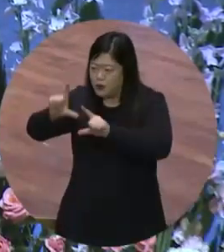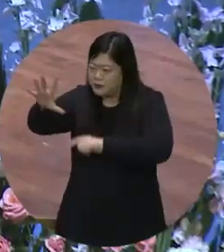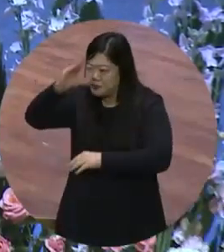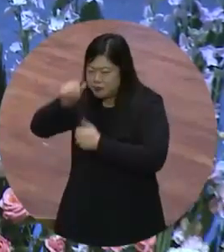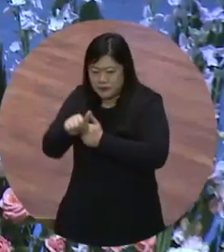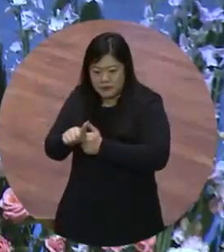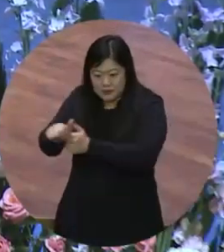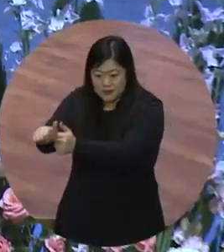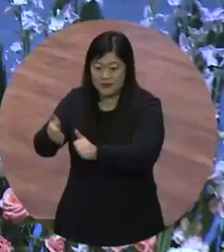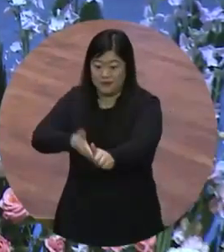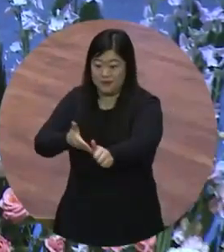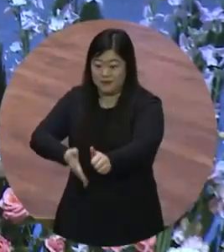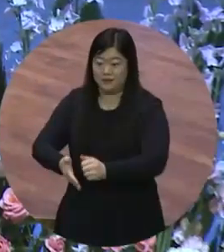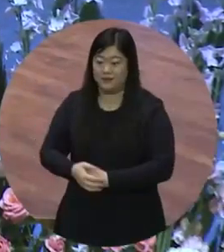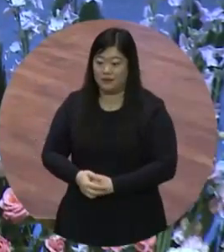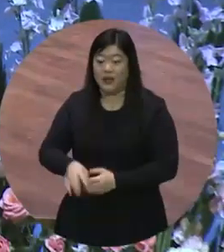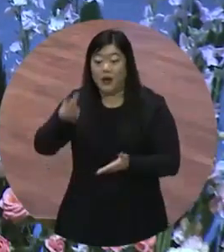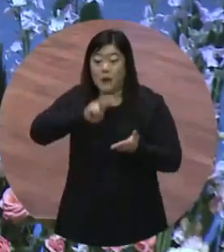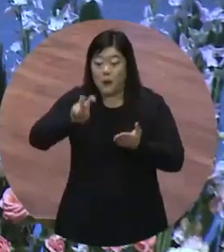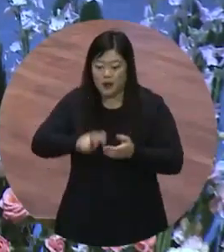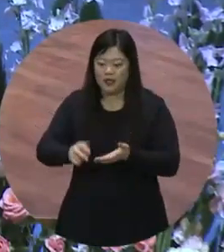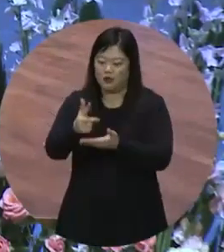주님의 마음을 본받는 자,